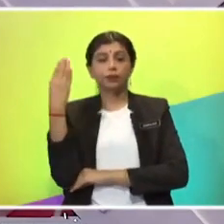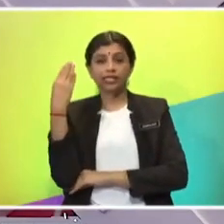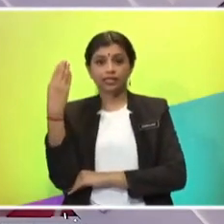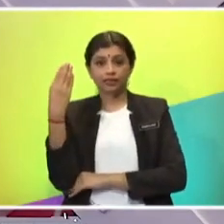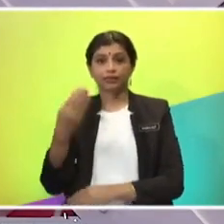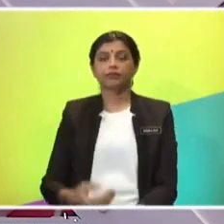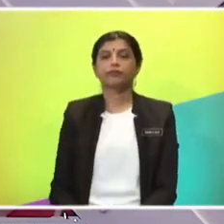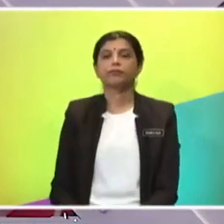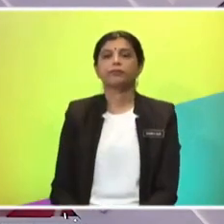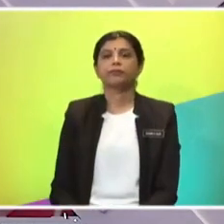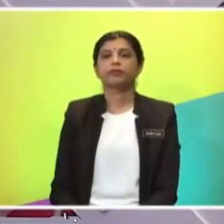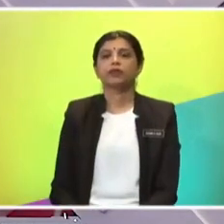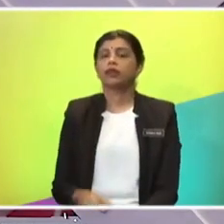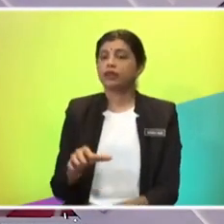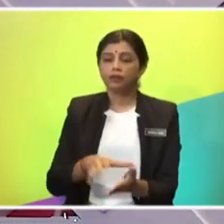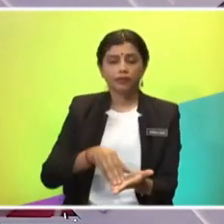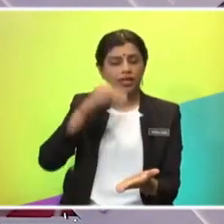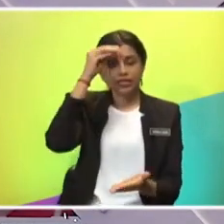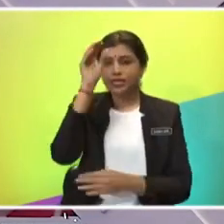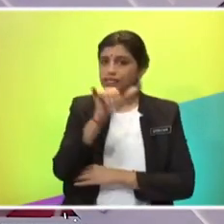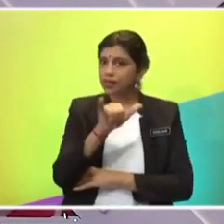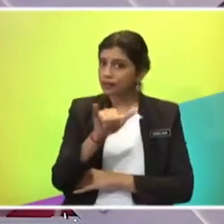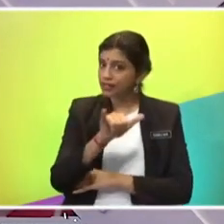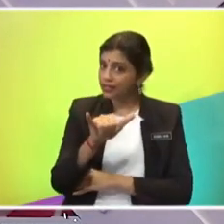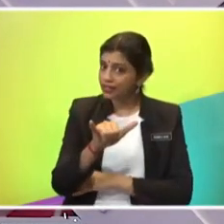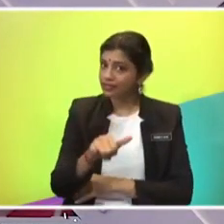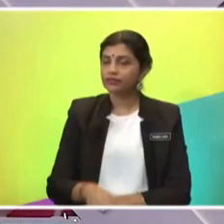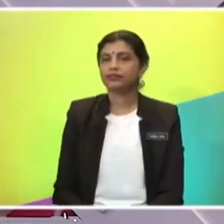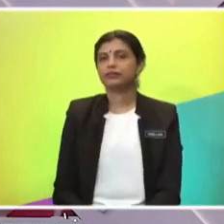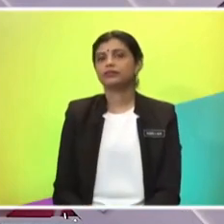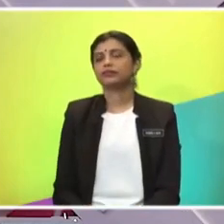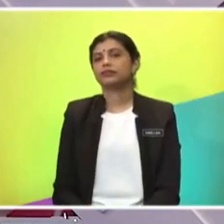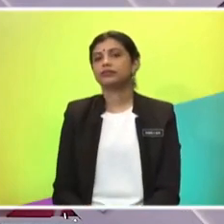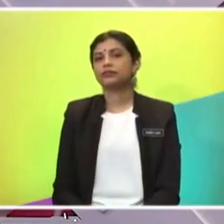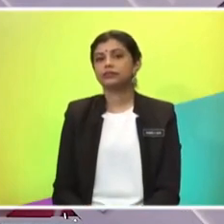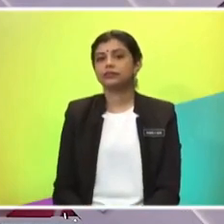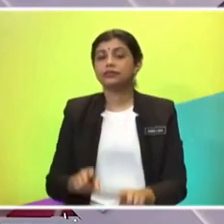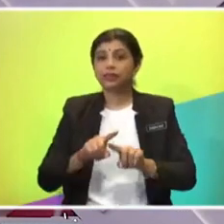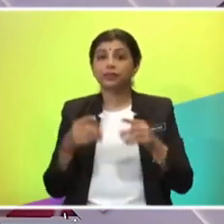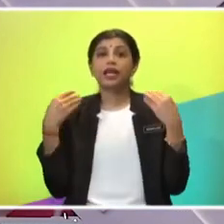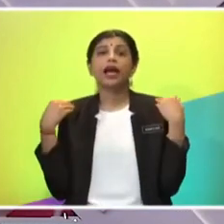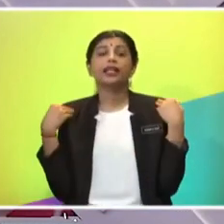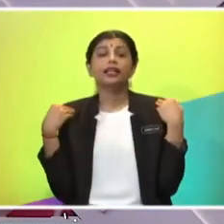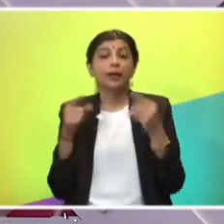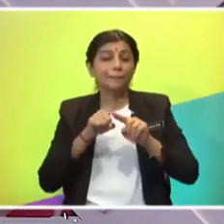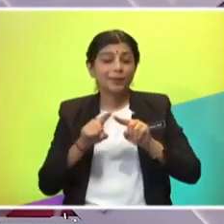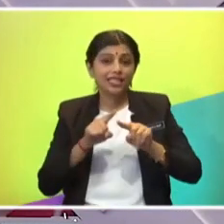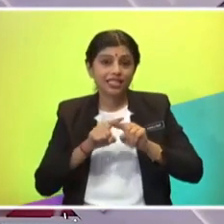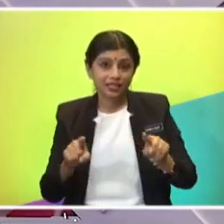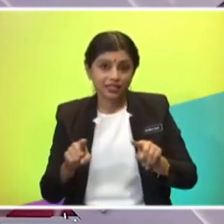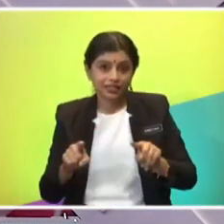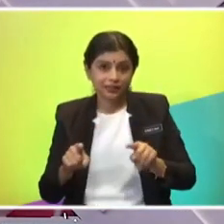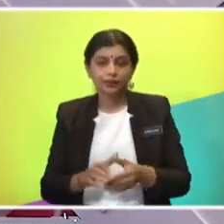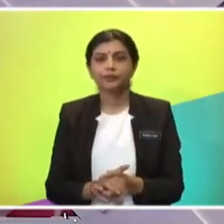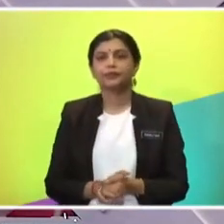sama, menggunakan kurikulum yang sama. Okay. Tapi mungkin ada sedikit beza dari segi medium pembelajaran mengikut